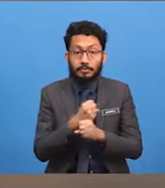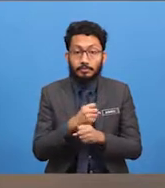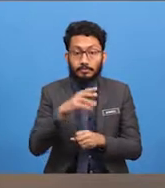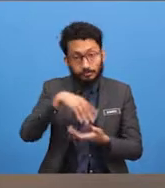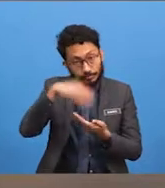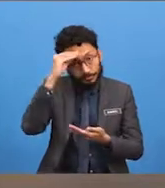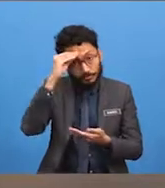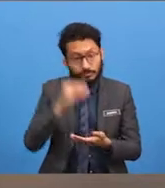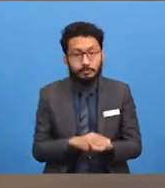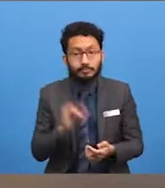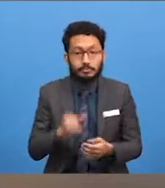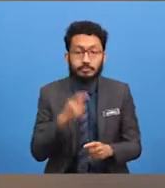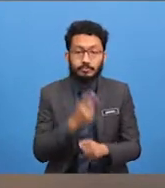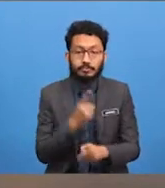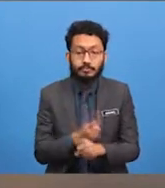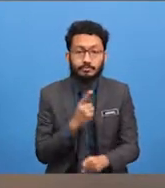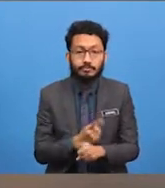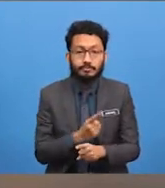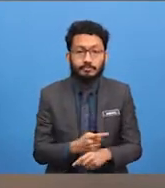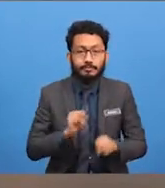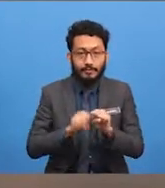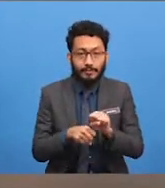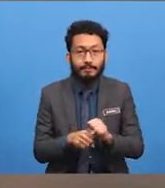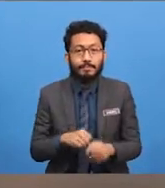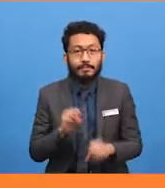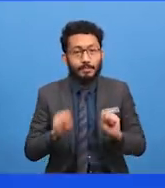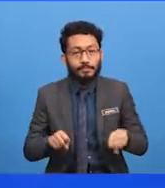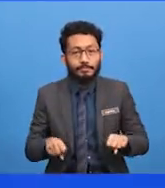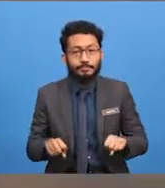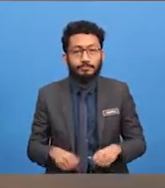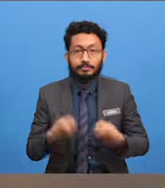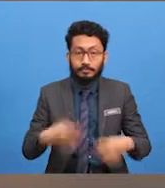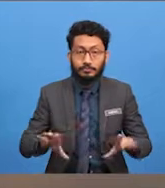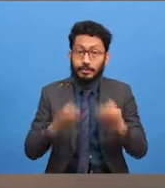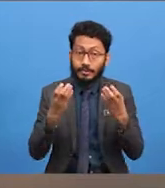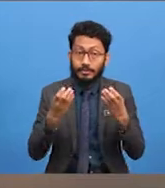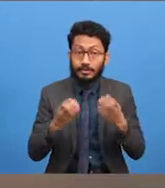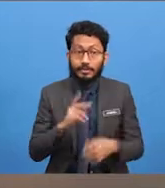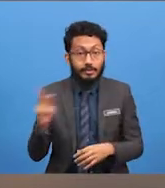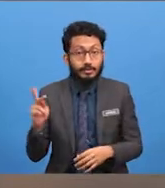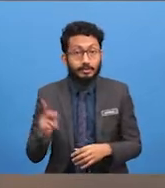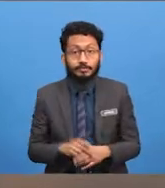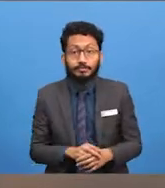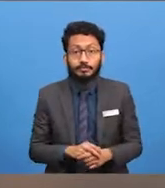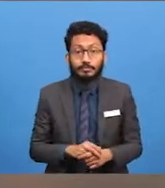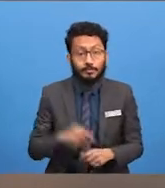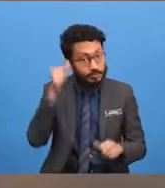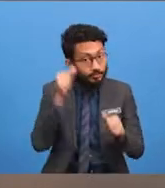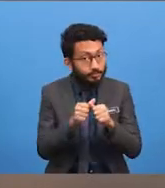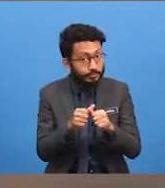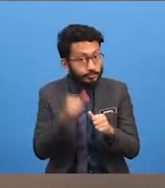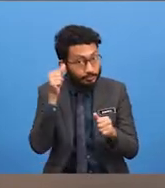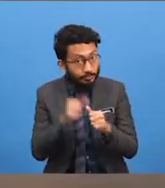relevan agar strategi yang dibentuk dapat dilaksanakan. Pelajar-pelajar masih ingat